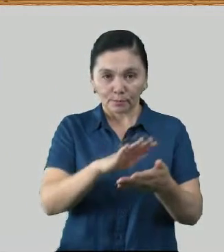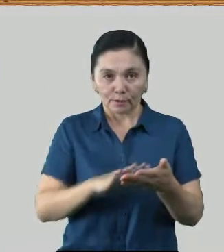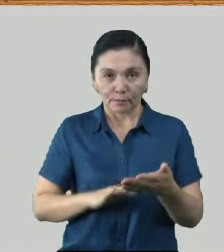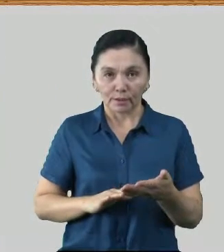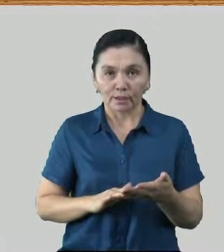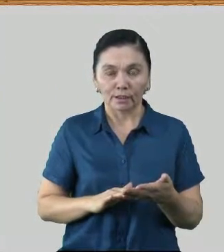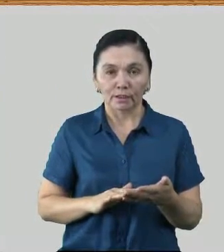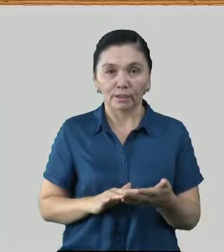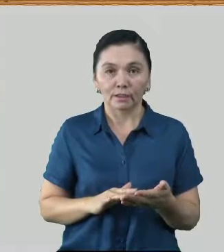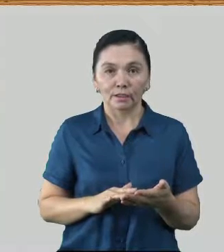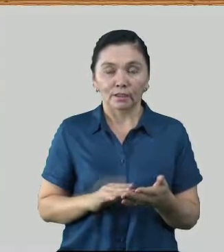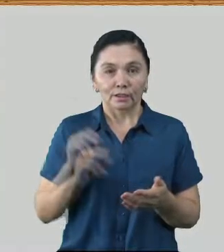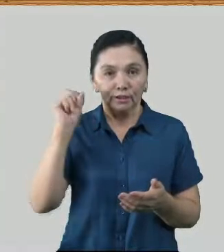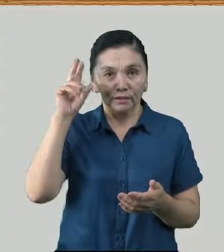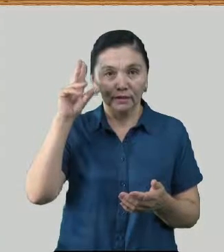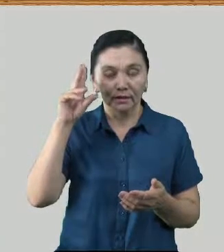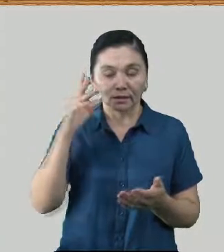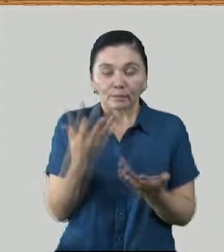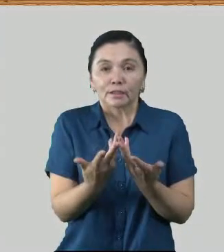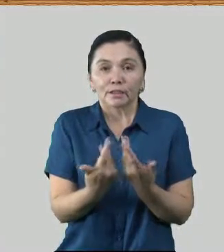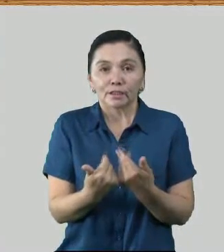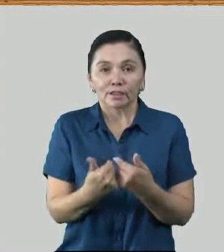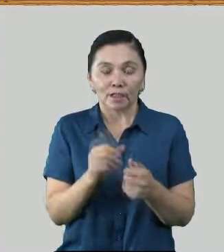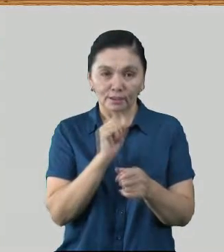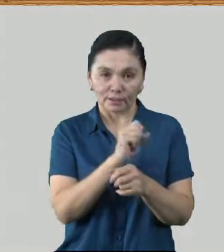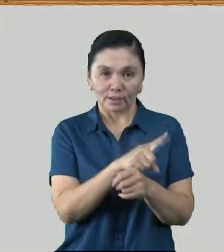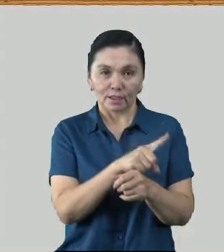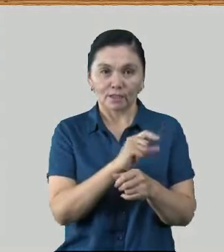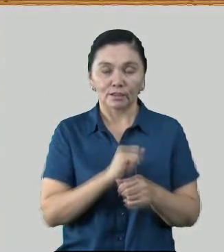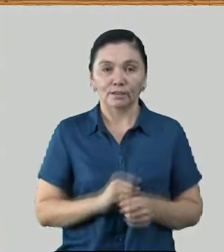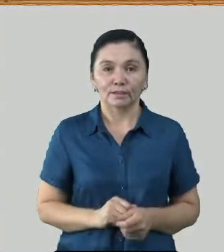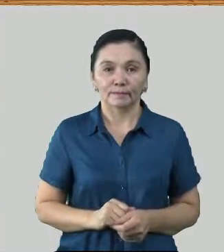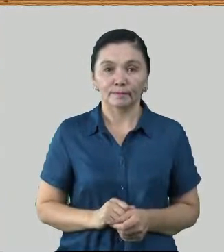числом и решать задачки.